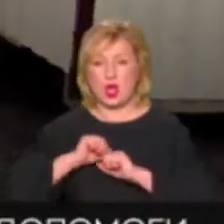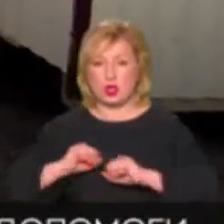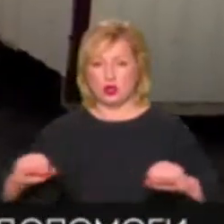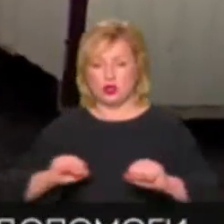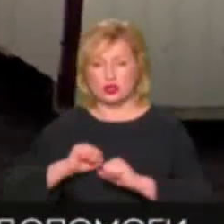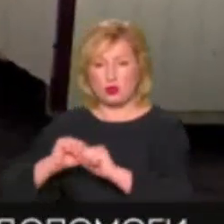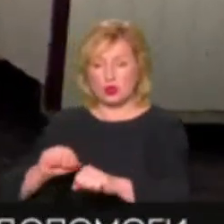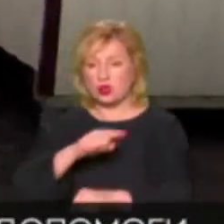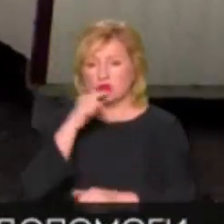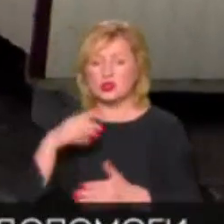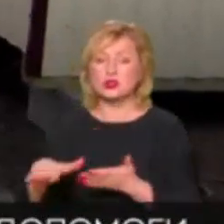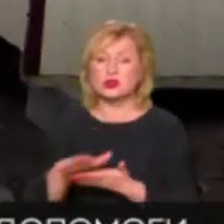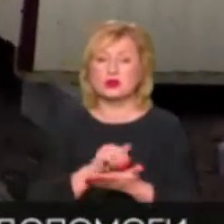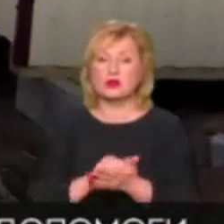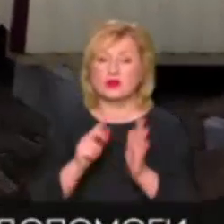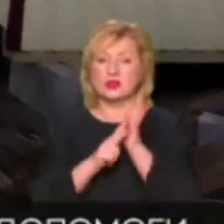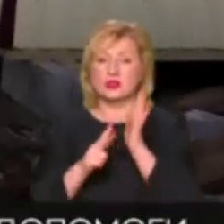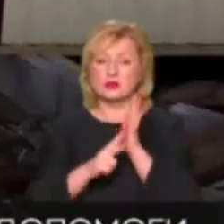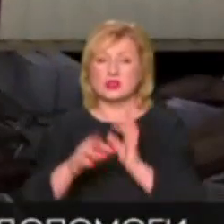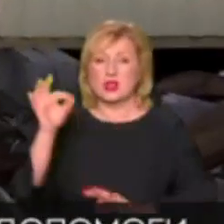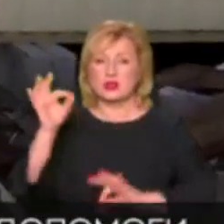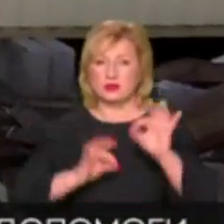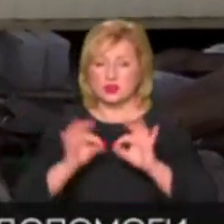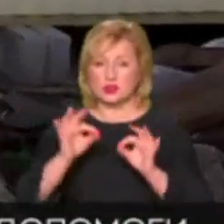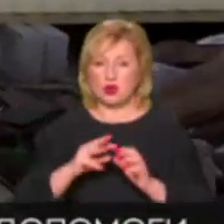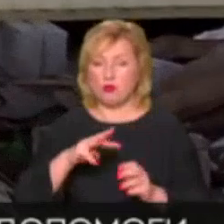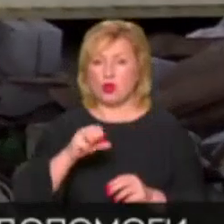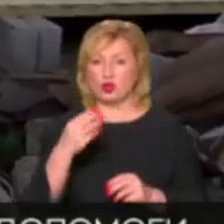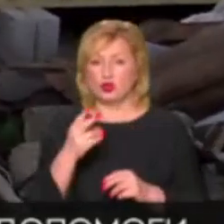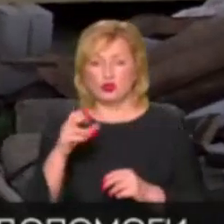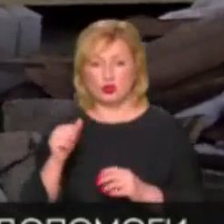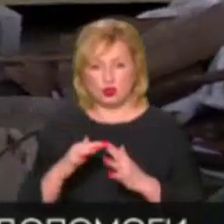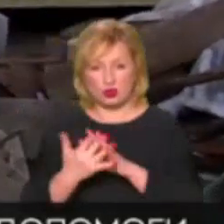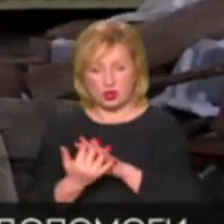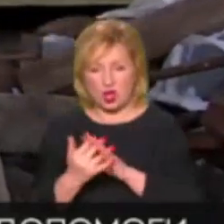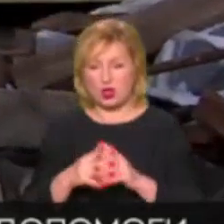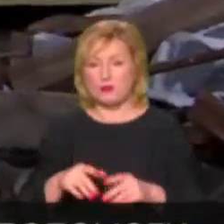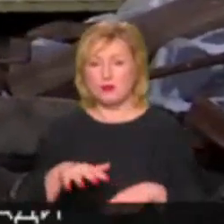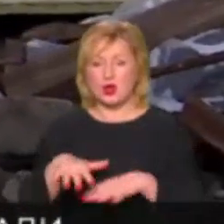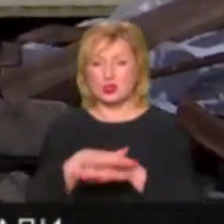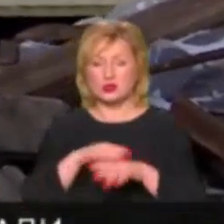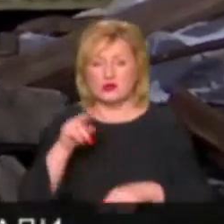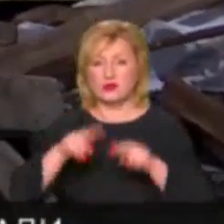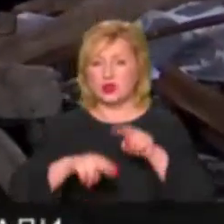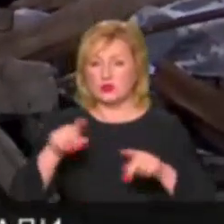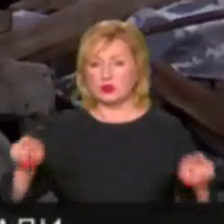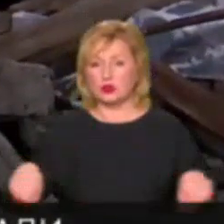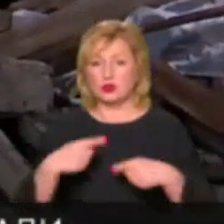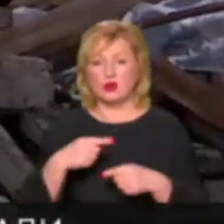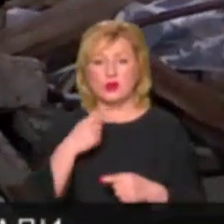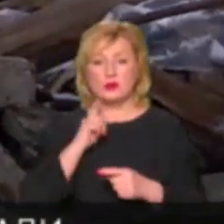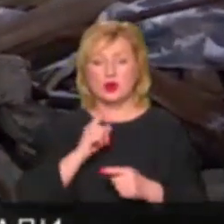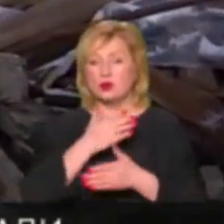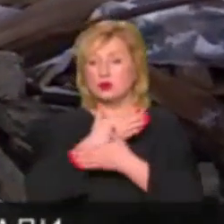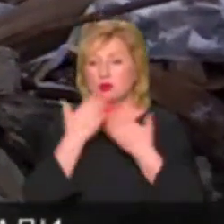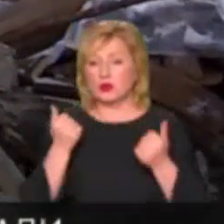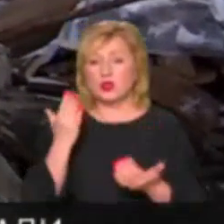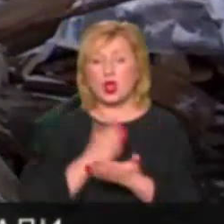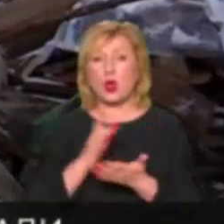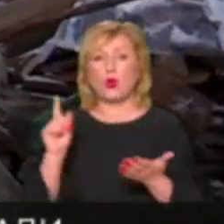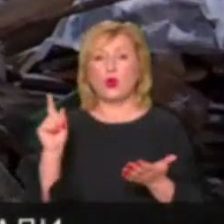вже пішла десантура. Ті хлопці воювати вміли і знали, що вони роблять. Вміли воювати і наші хлопці.